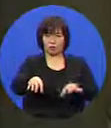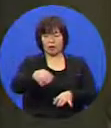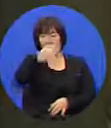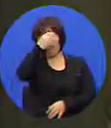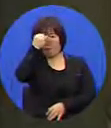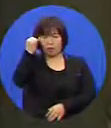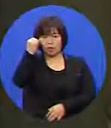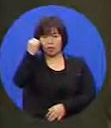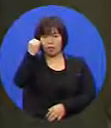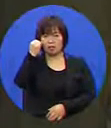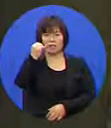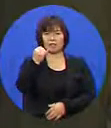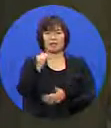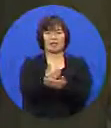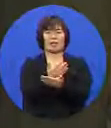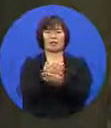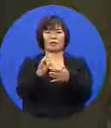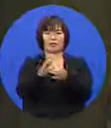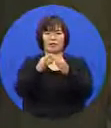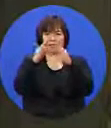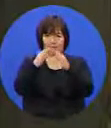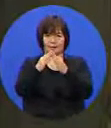할머니인 나누부 집을